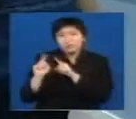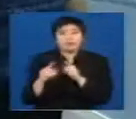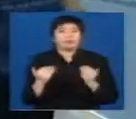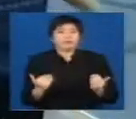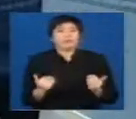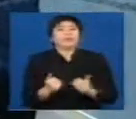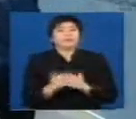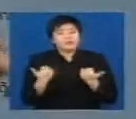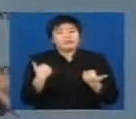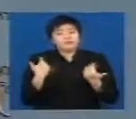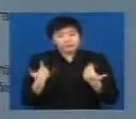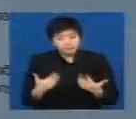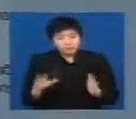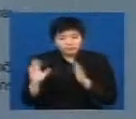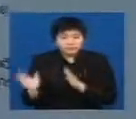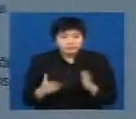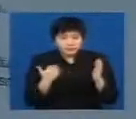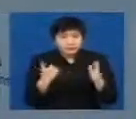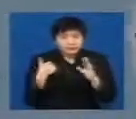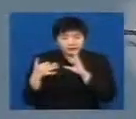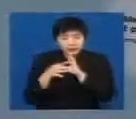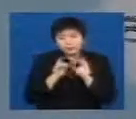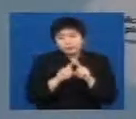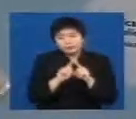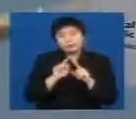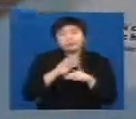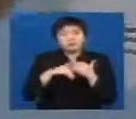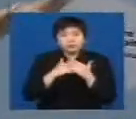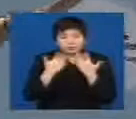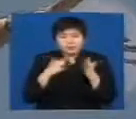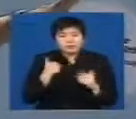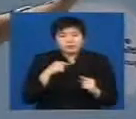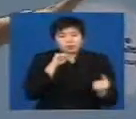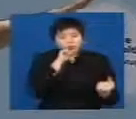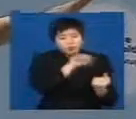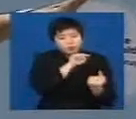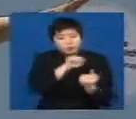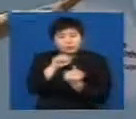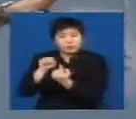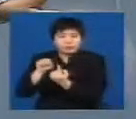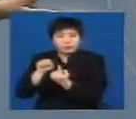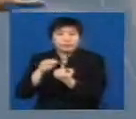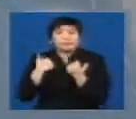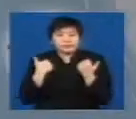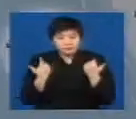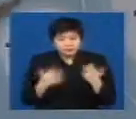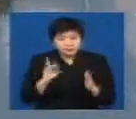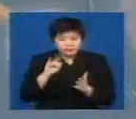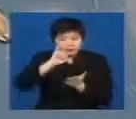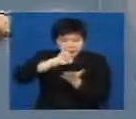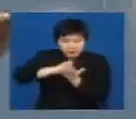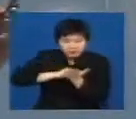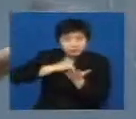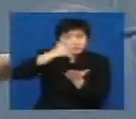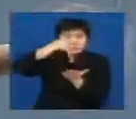ครับ medical care นะฮะรักษาทุกอย่าง นี่คือแบบเรื่องหลักใช่ไหมฮะ ที่ฟื้นฟู การฟื้นฟู